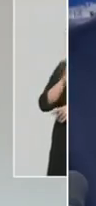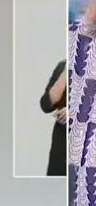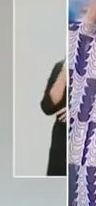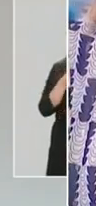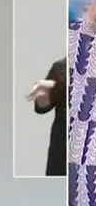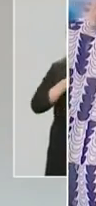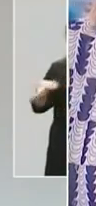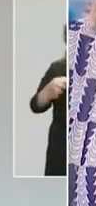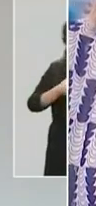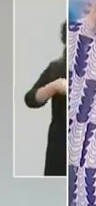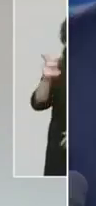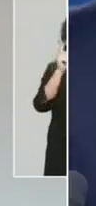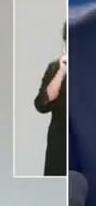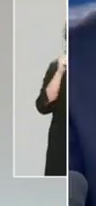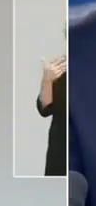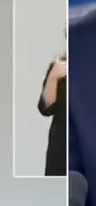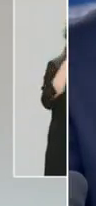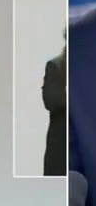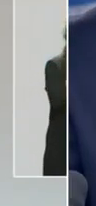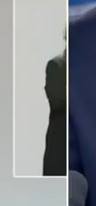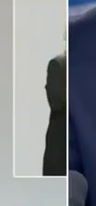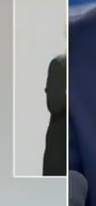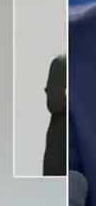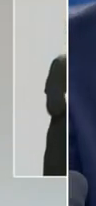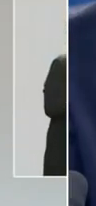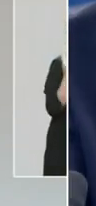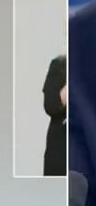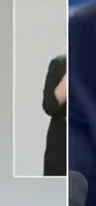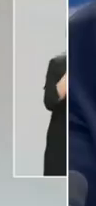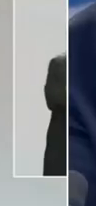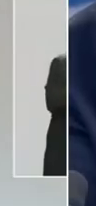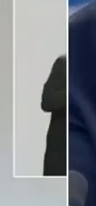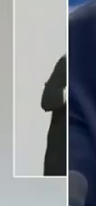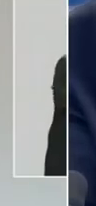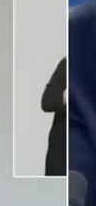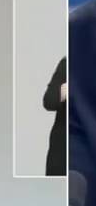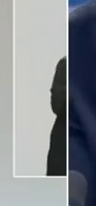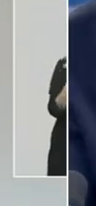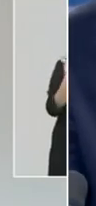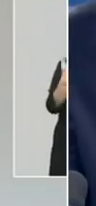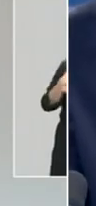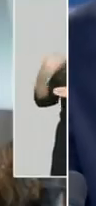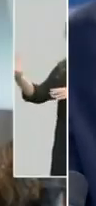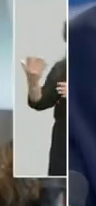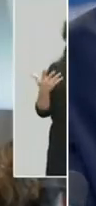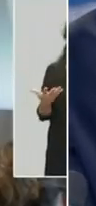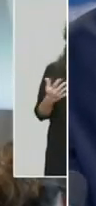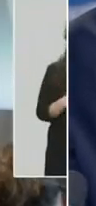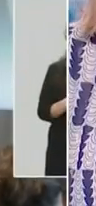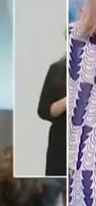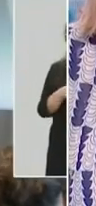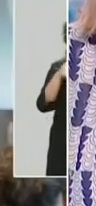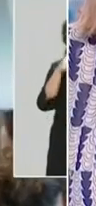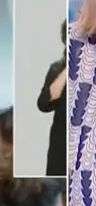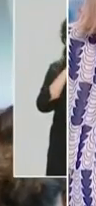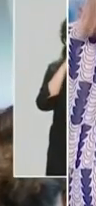l'intérieur, partout. À l'extérieur aussi, il pourrait être obligatoire sur les lieux où il y a de forts rassemblements, notamment les